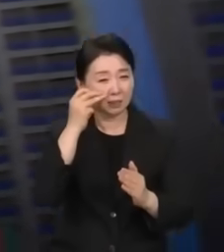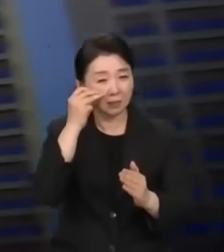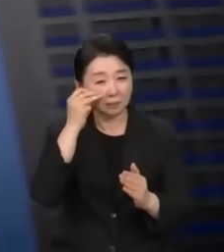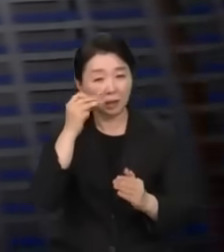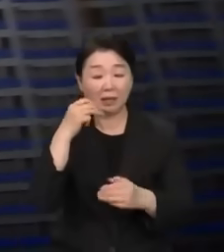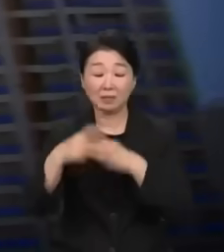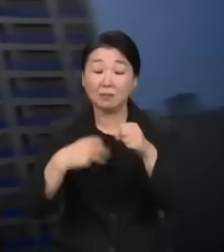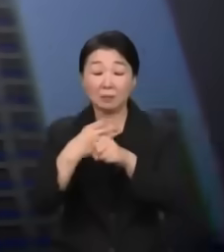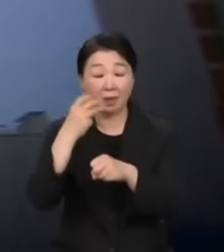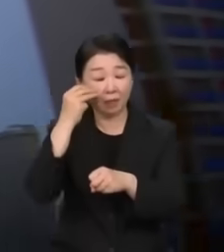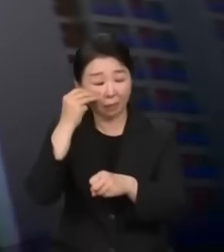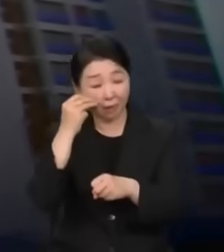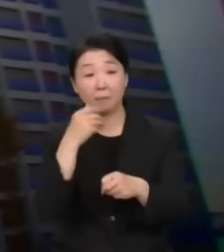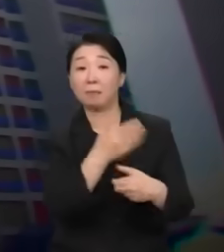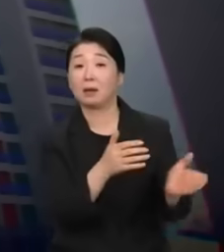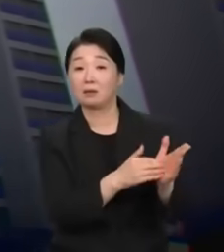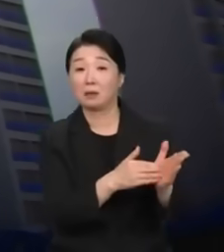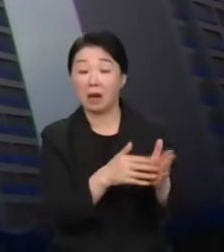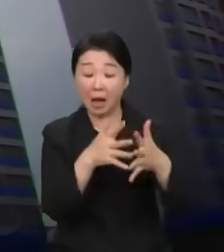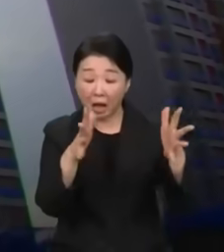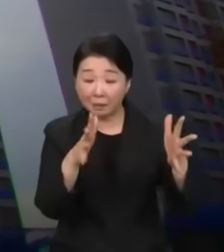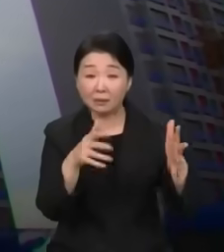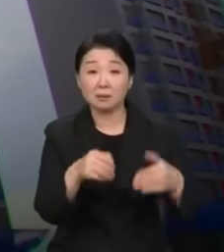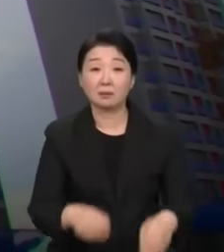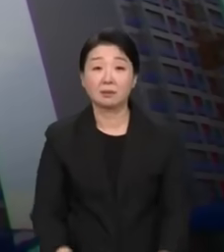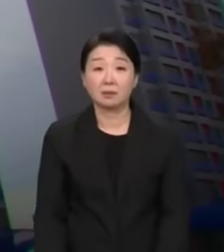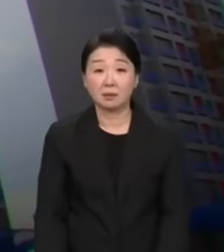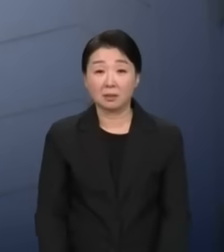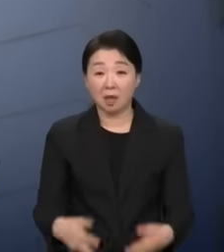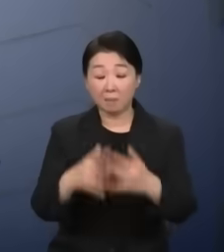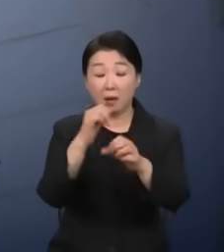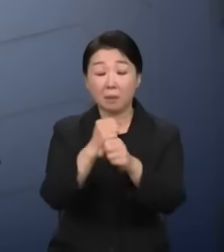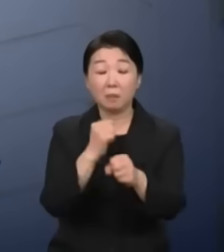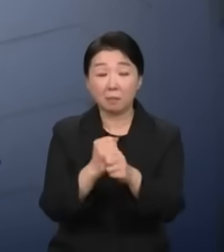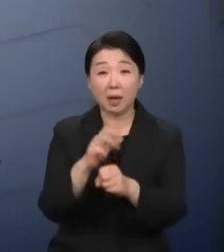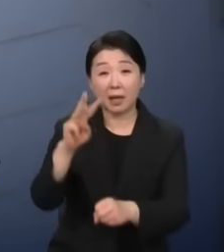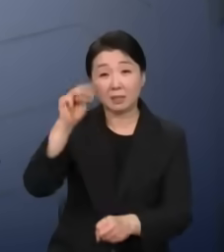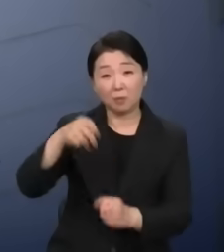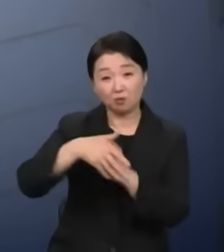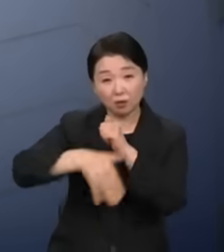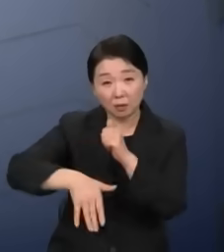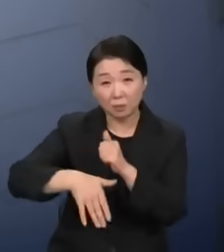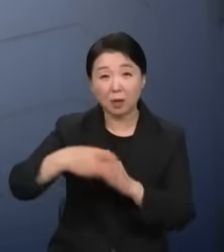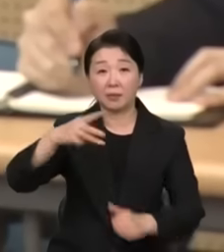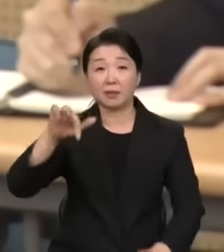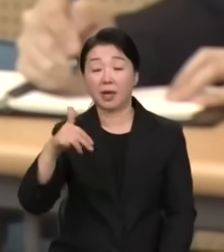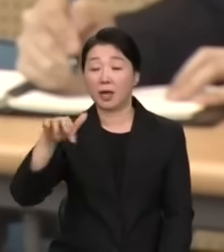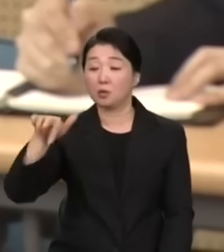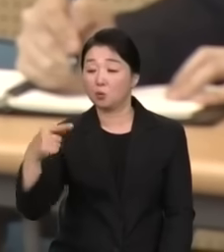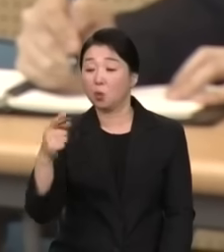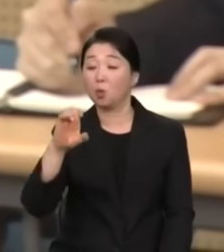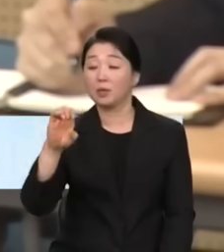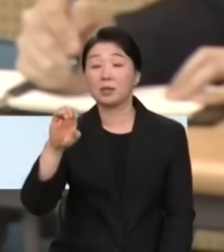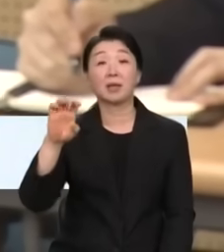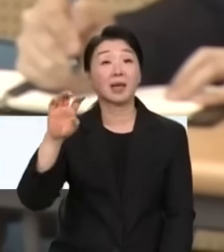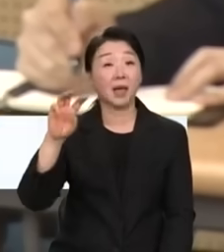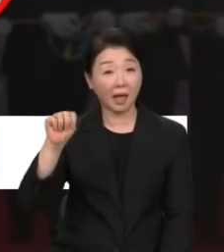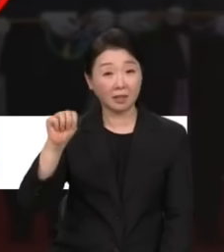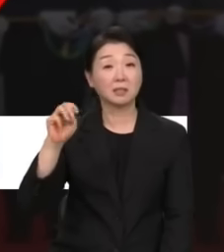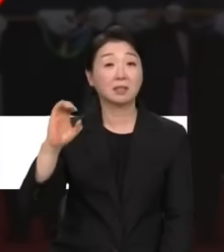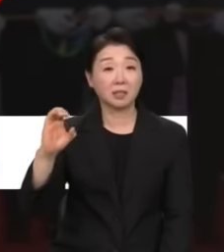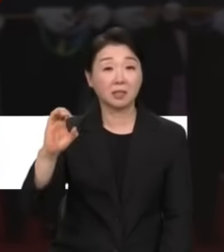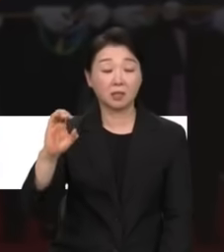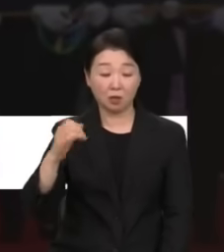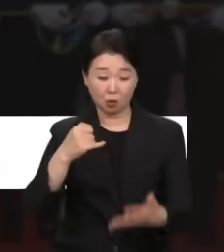아파트였습니다. 시행사는 SM그룹의 계열사 태초 ENC가 맡았습니다. 우호연 회장의 둘째 딸인 우지영